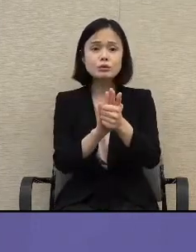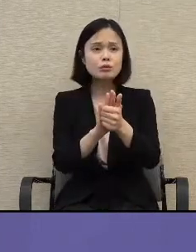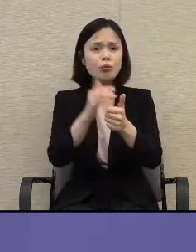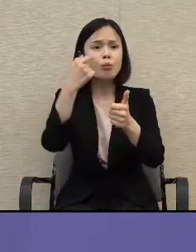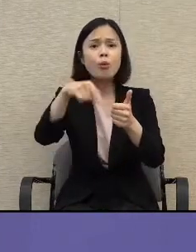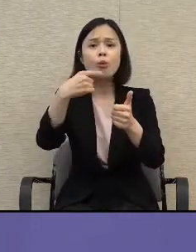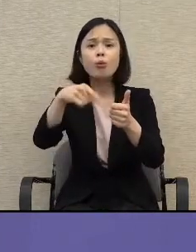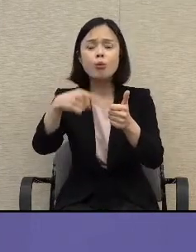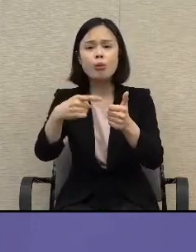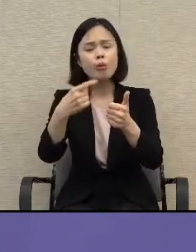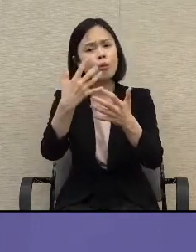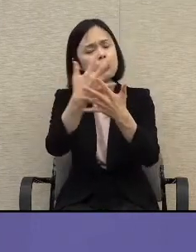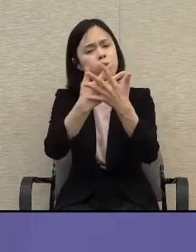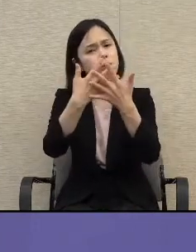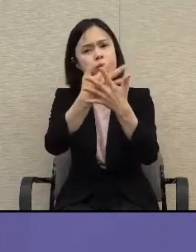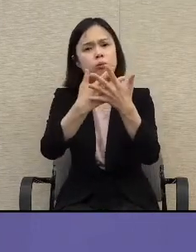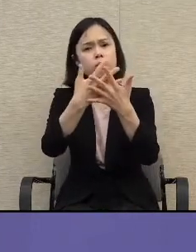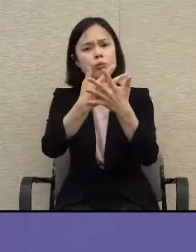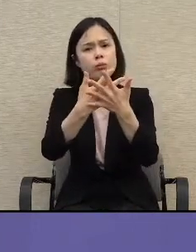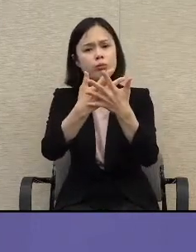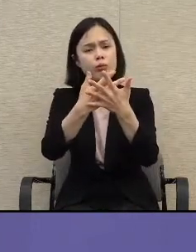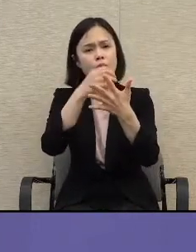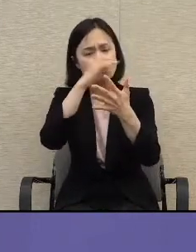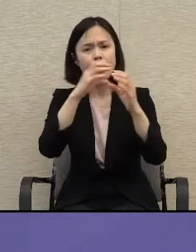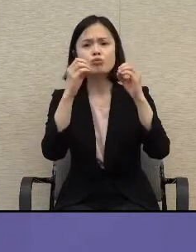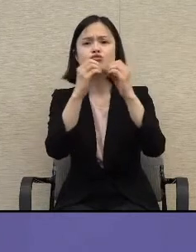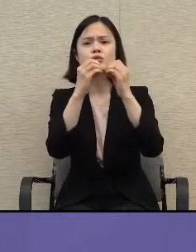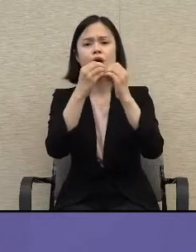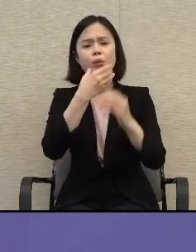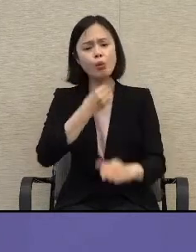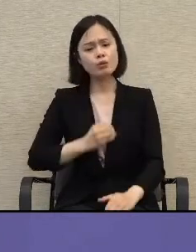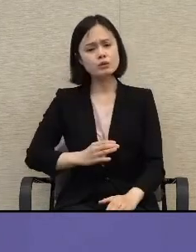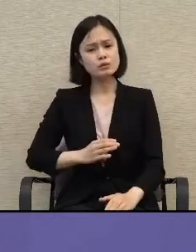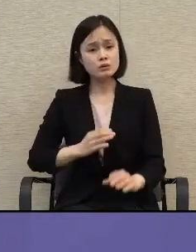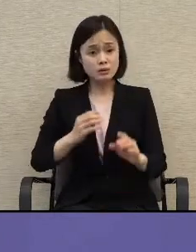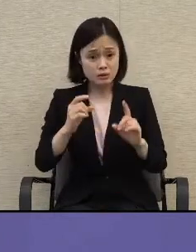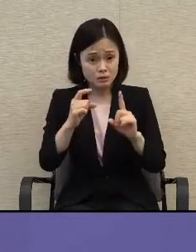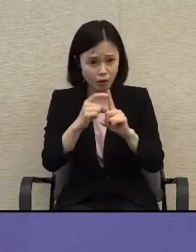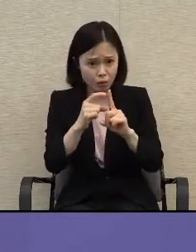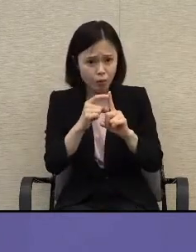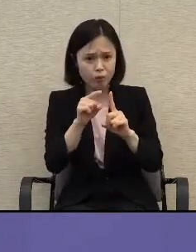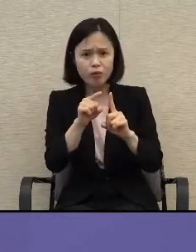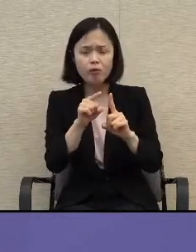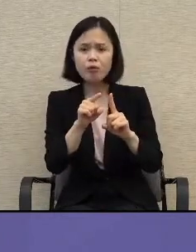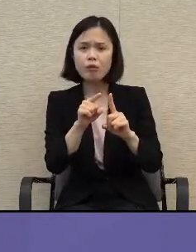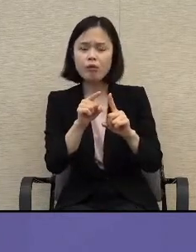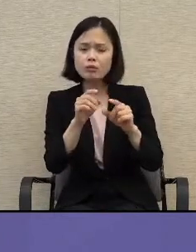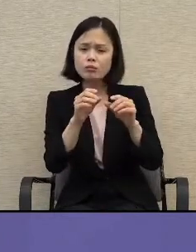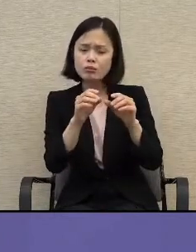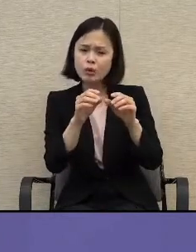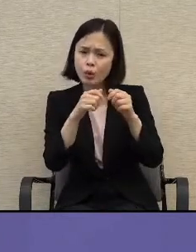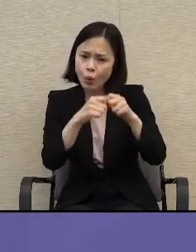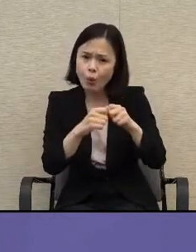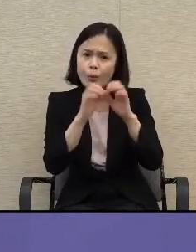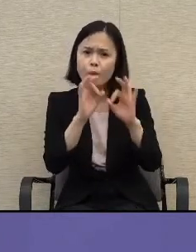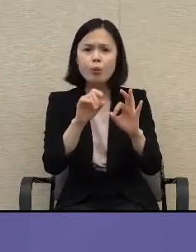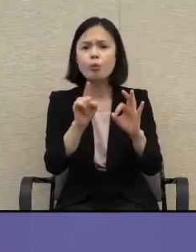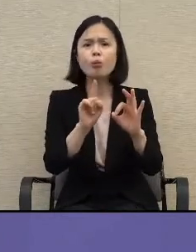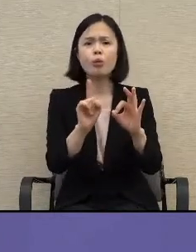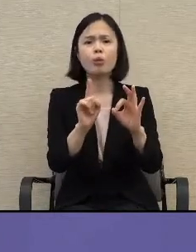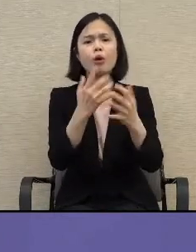법에서 이제 그 글자로만 존재했던 상황들입니다. 물론 일부의 이제 전문가분들과